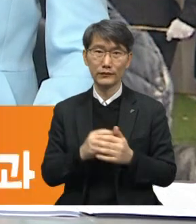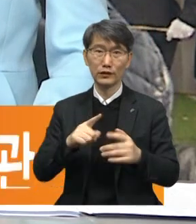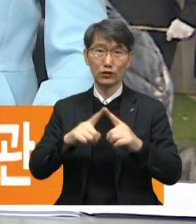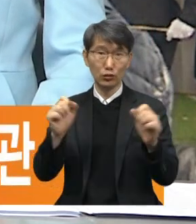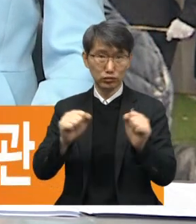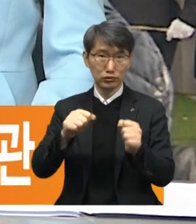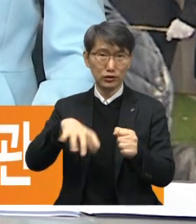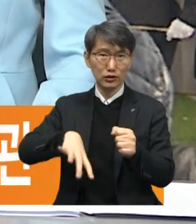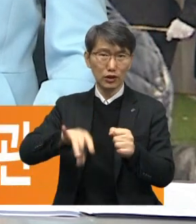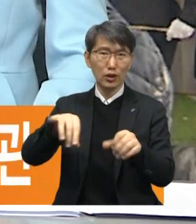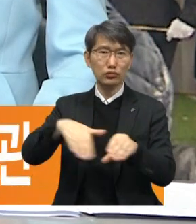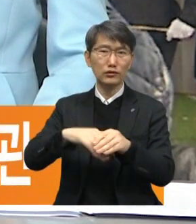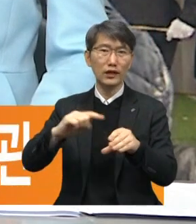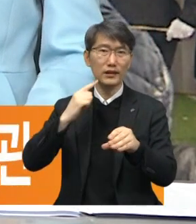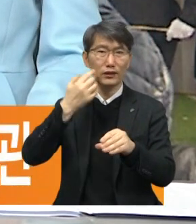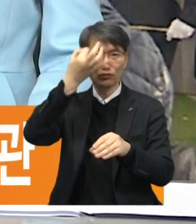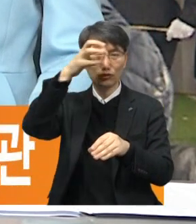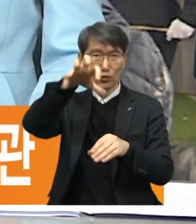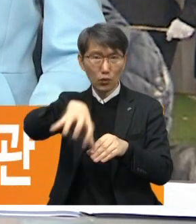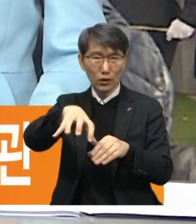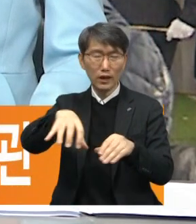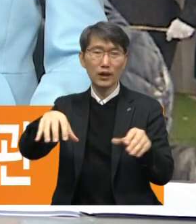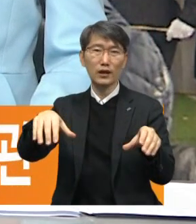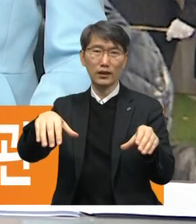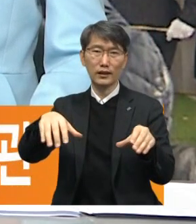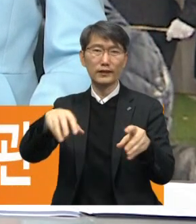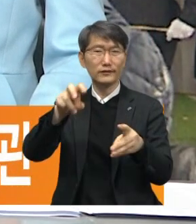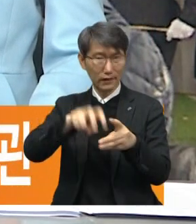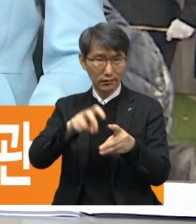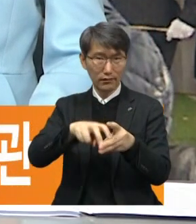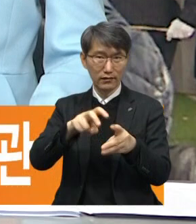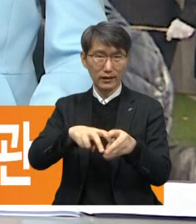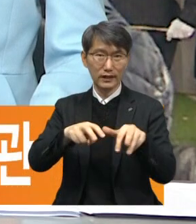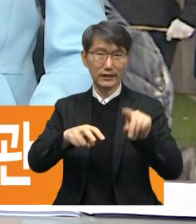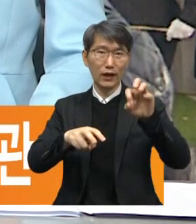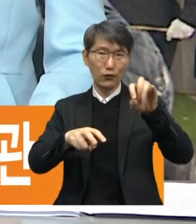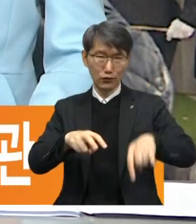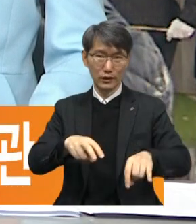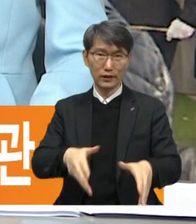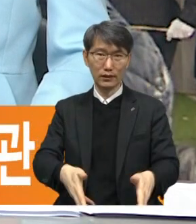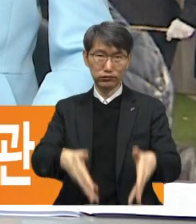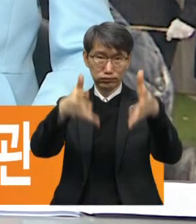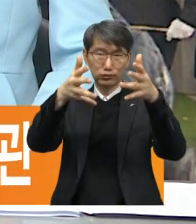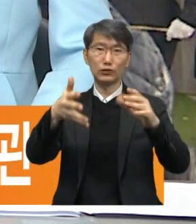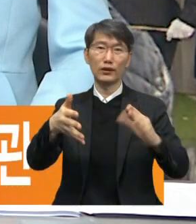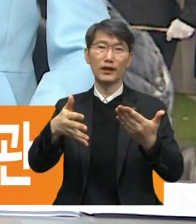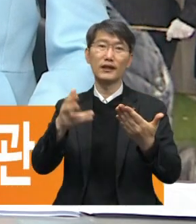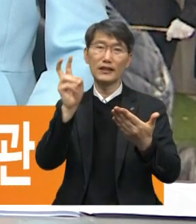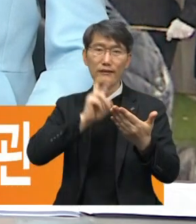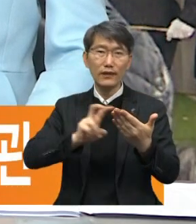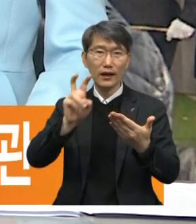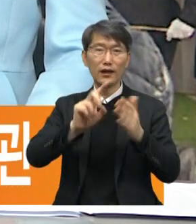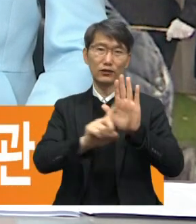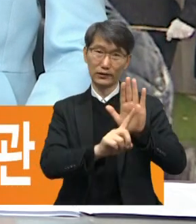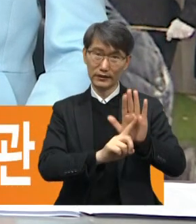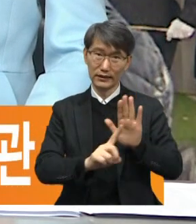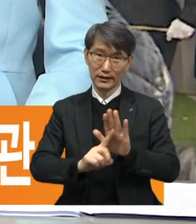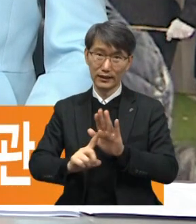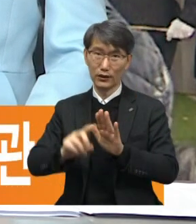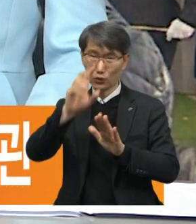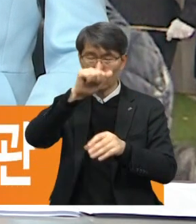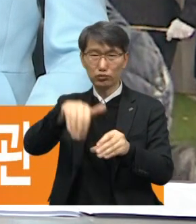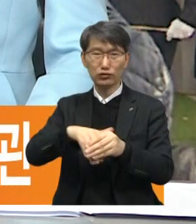성북구 첫 문화예술교육공간 성북문화예술교육센터가 장위동에 문을 열었습니다. 음악 작품 전시를 비롯해